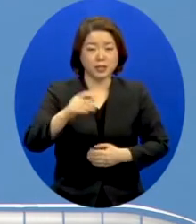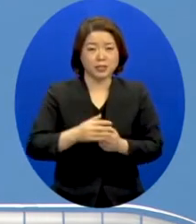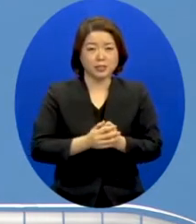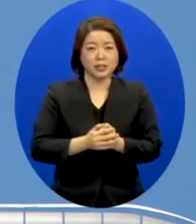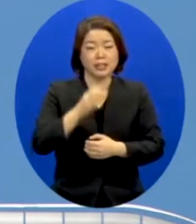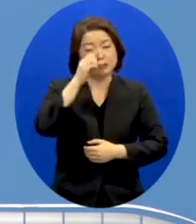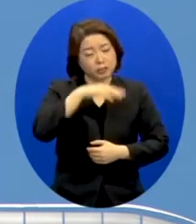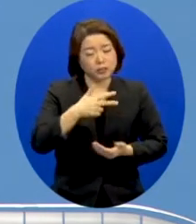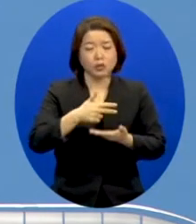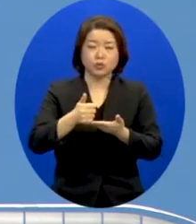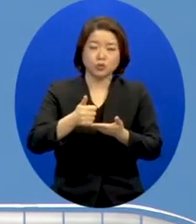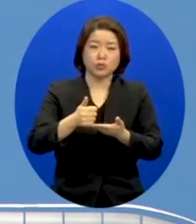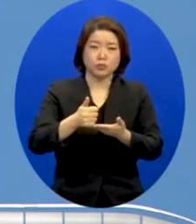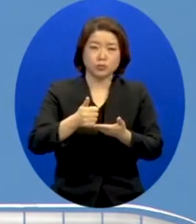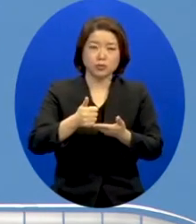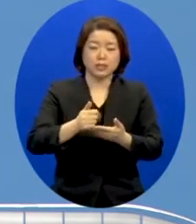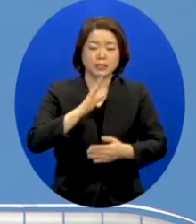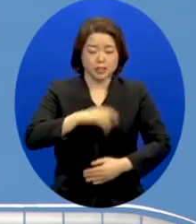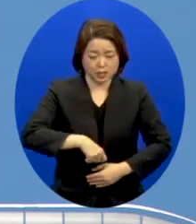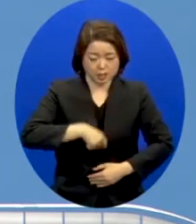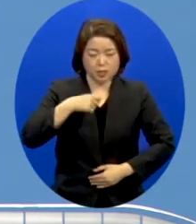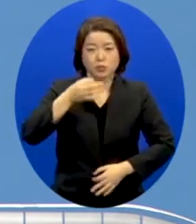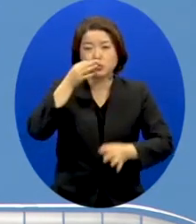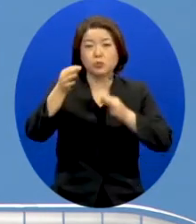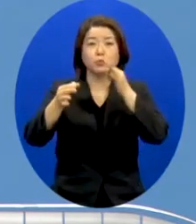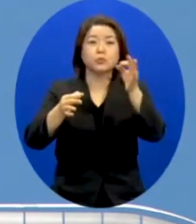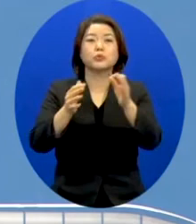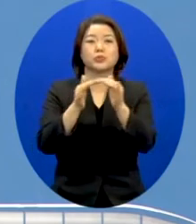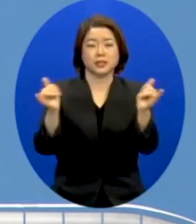주님을 진심으로 부르는 사람이었어요